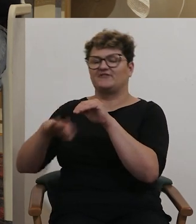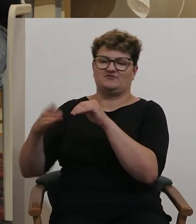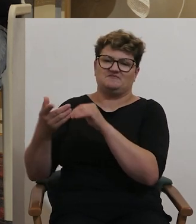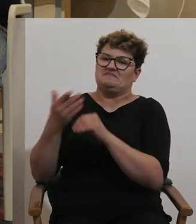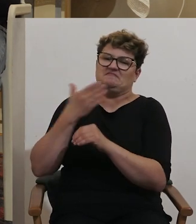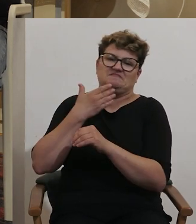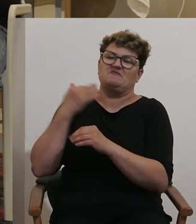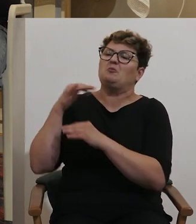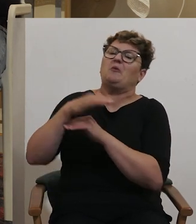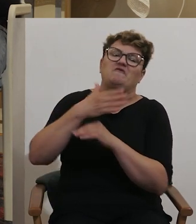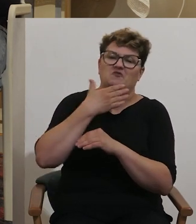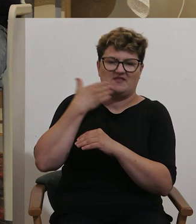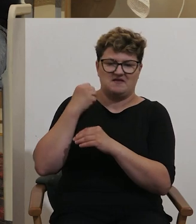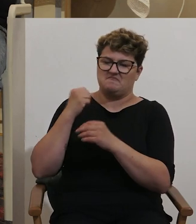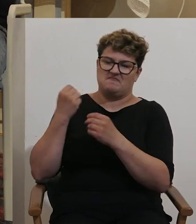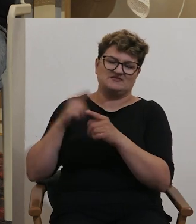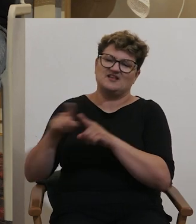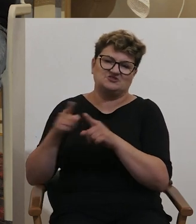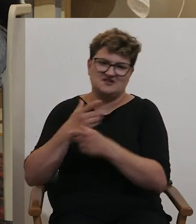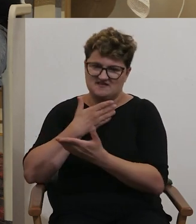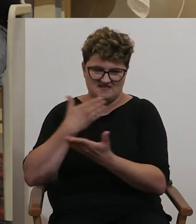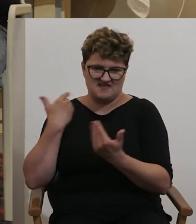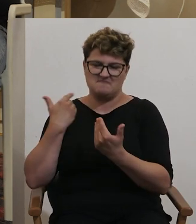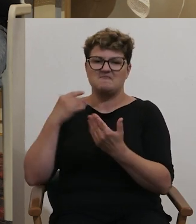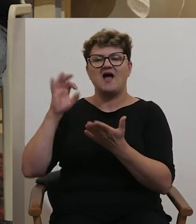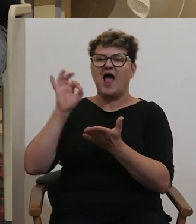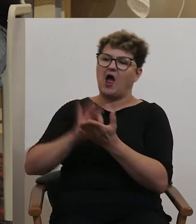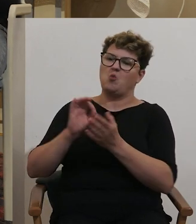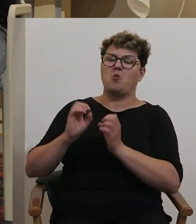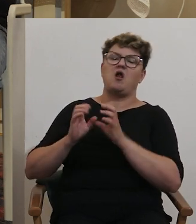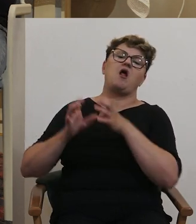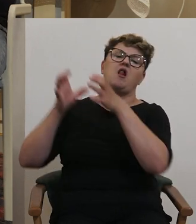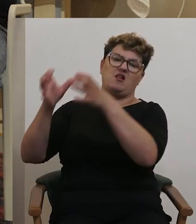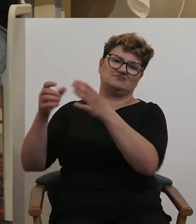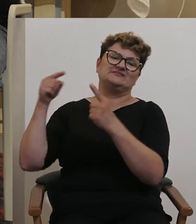że dywizja została rzucona ze względów propagandowych,